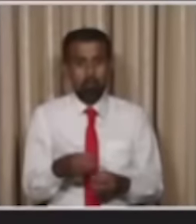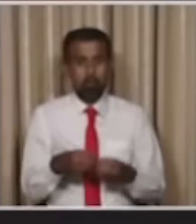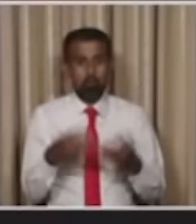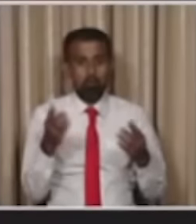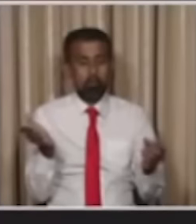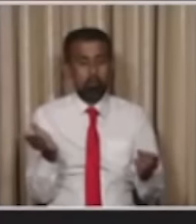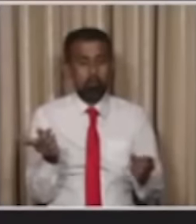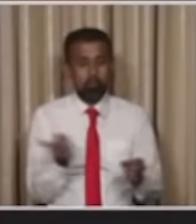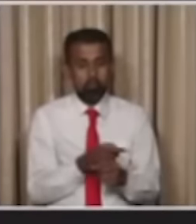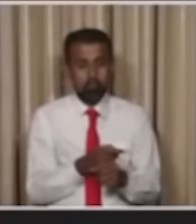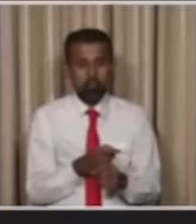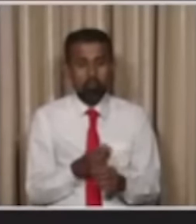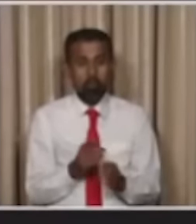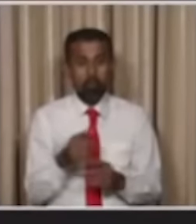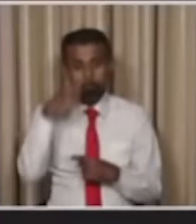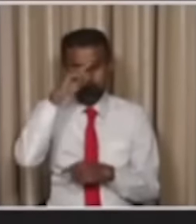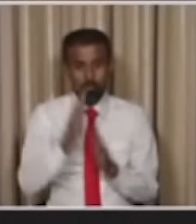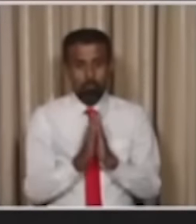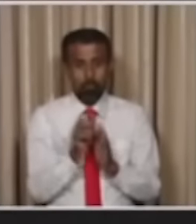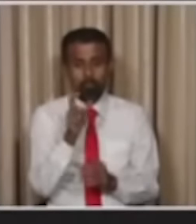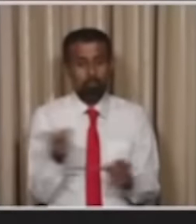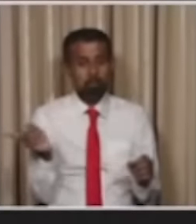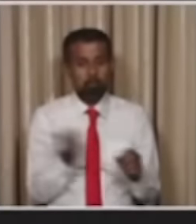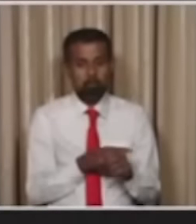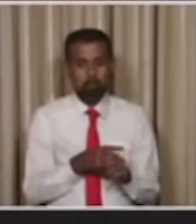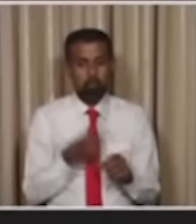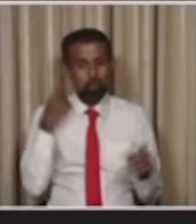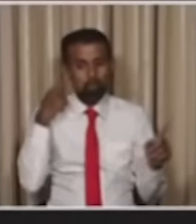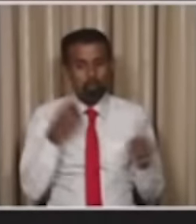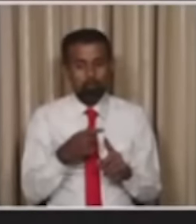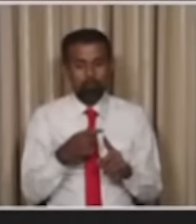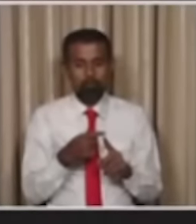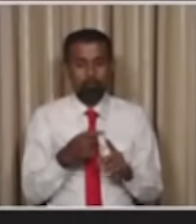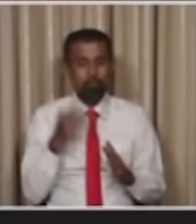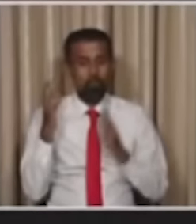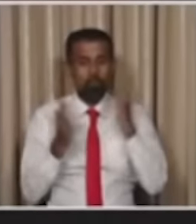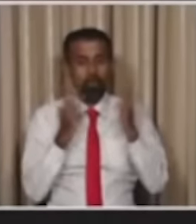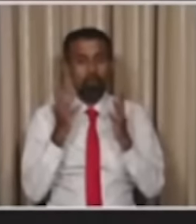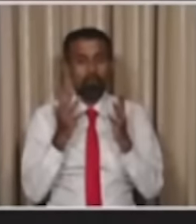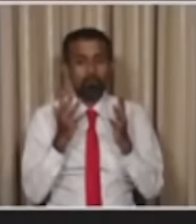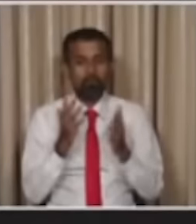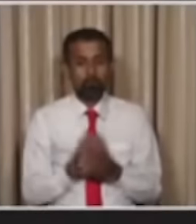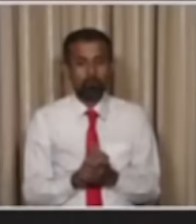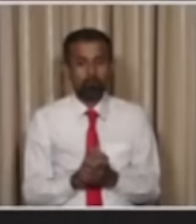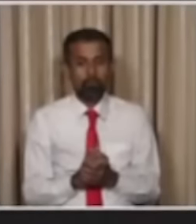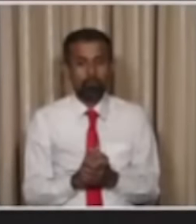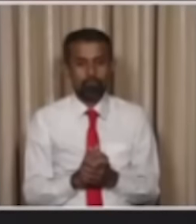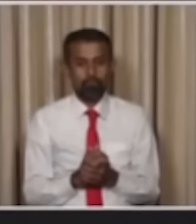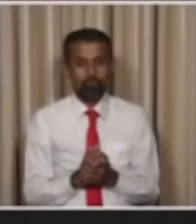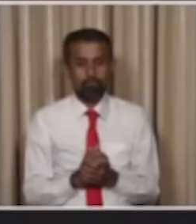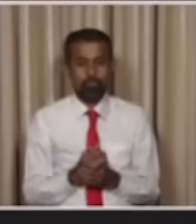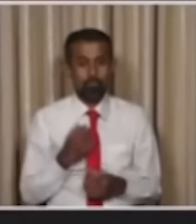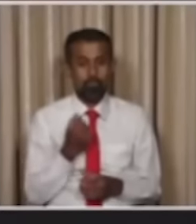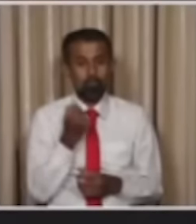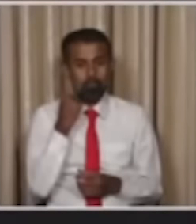පිළිම වන්දනාකරුවන් මරා දැමීම, මේ සියල්ල පිළිබඳව ලෝකයේ තියෙන තත්ත්වය. ඒ නිසා තමයි මම